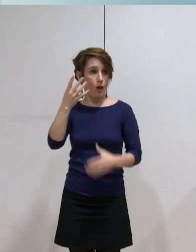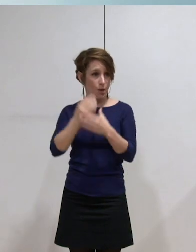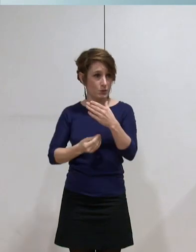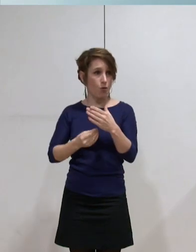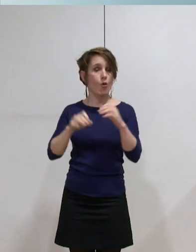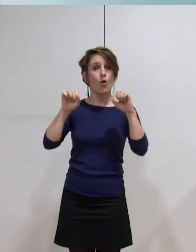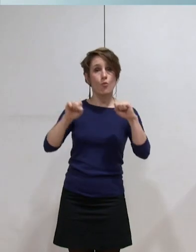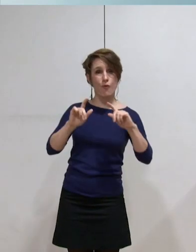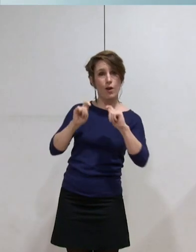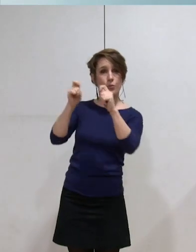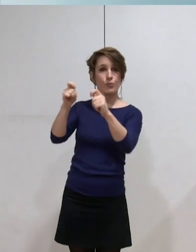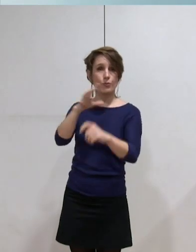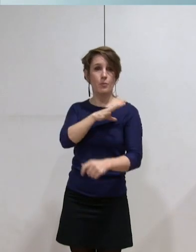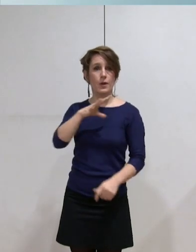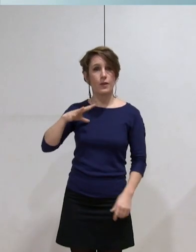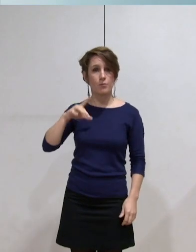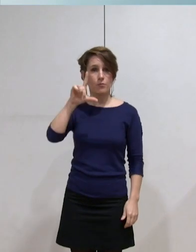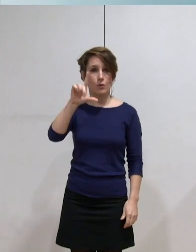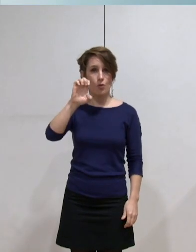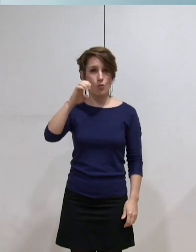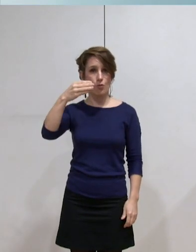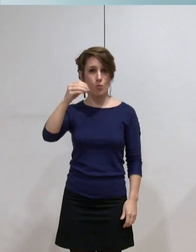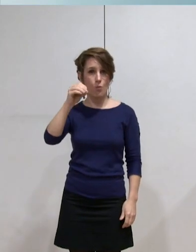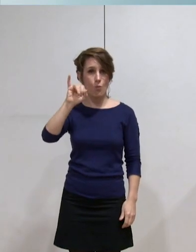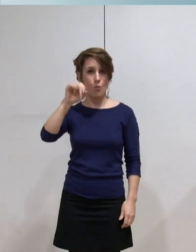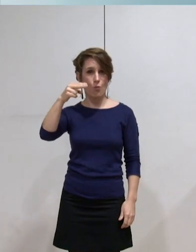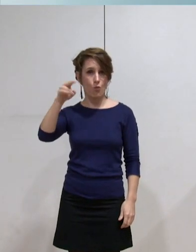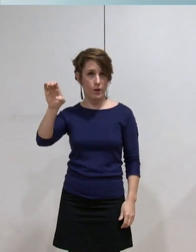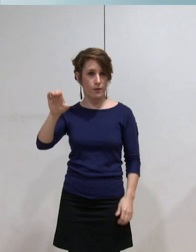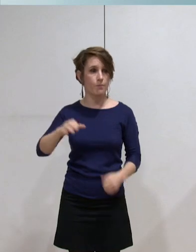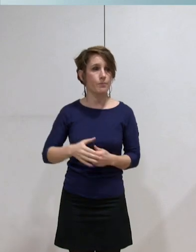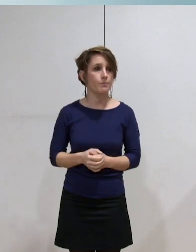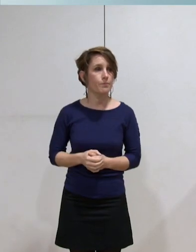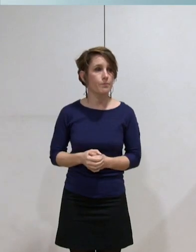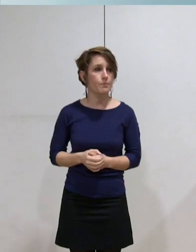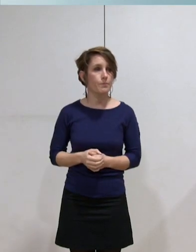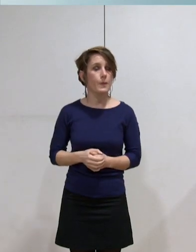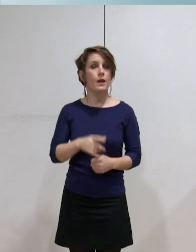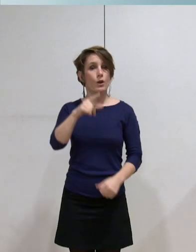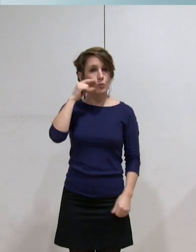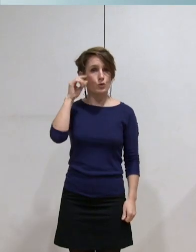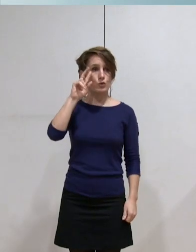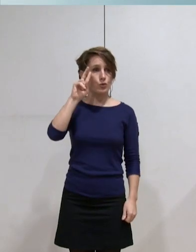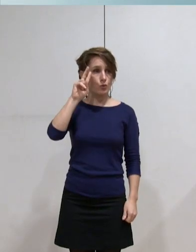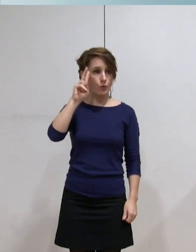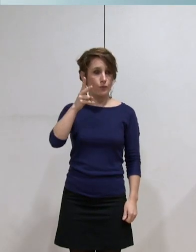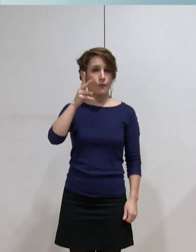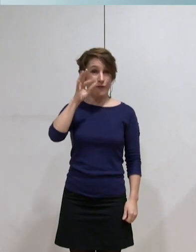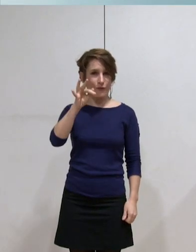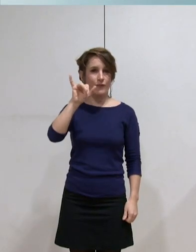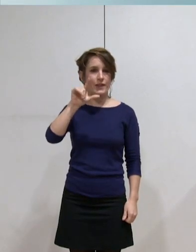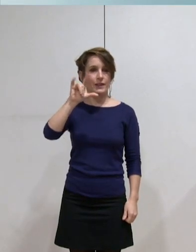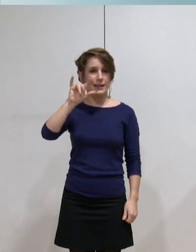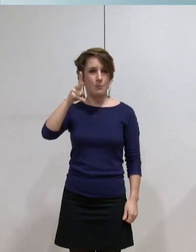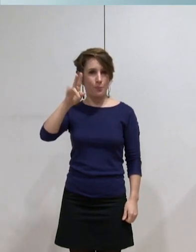chastagier madame Mondane jacta Monsieur Pascal clouer madame Léticia Lemoine